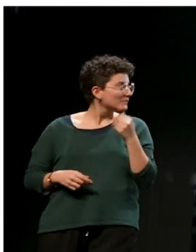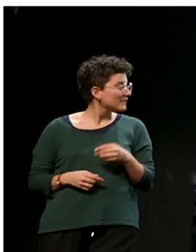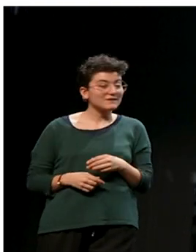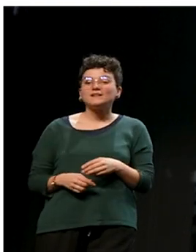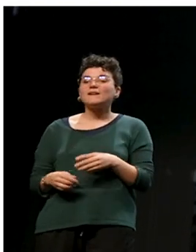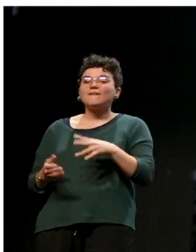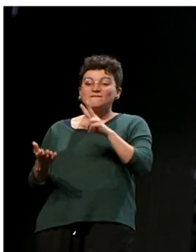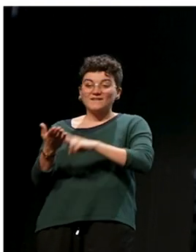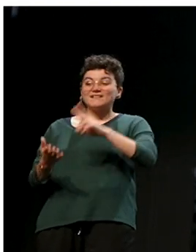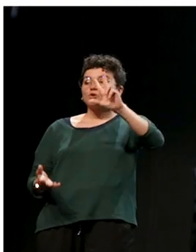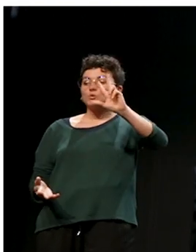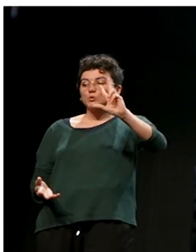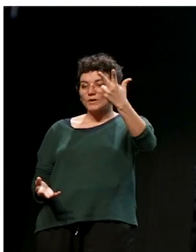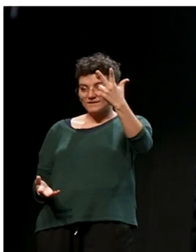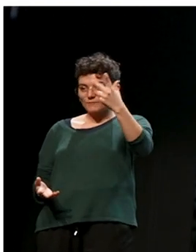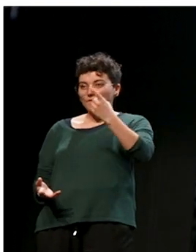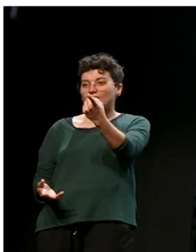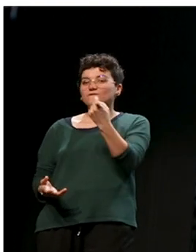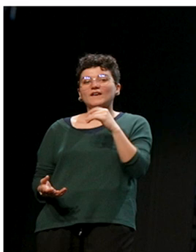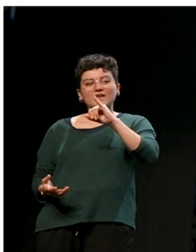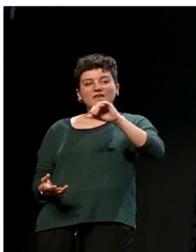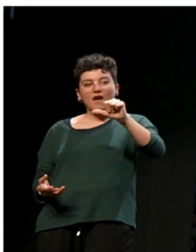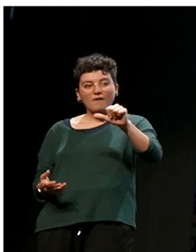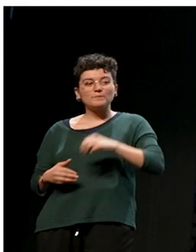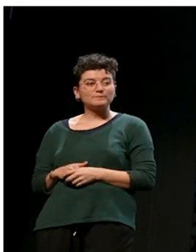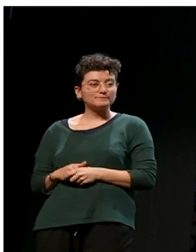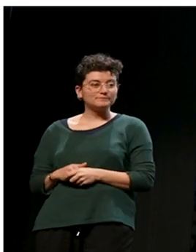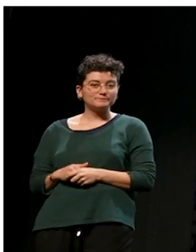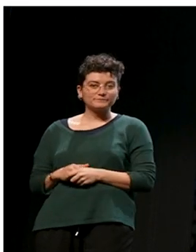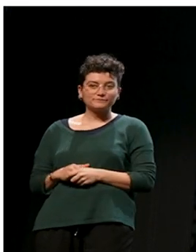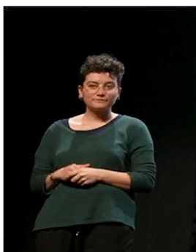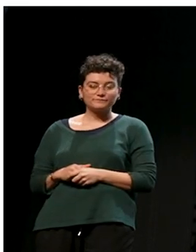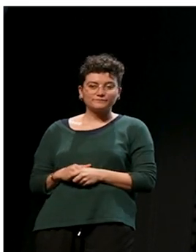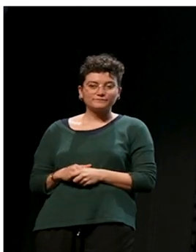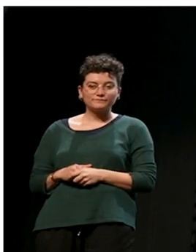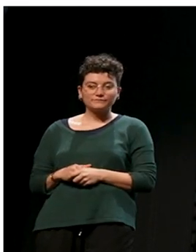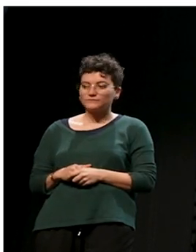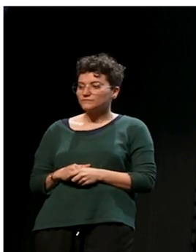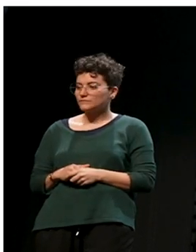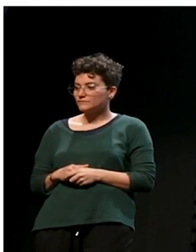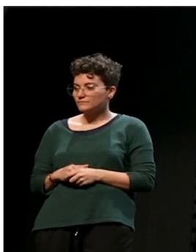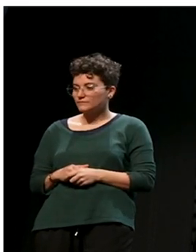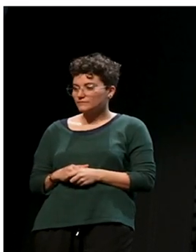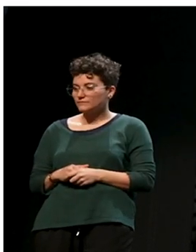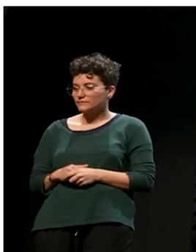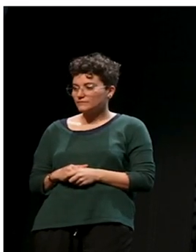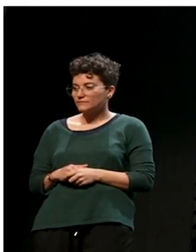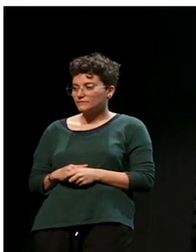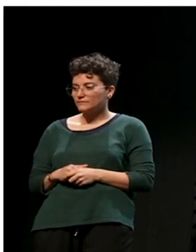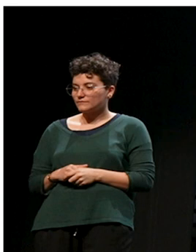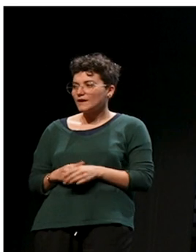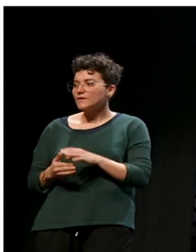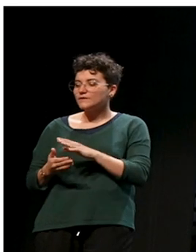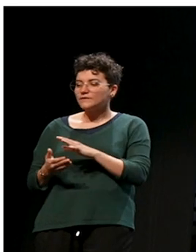réponse. Les deux premières sont des IA et donc l'IA a vraiment compris les codes de l'estampe japonaise.